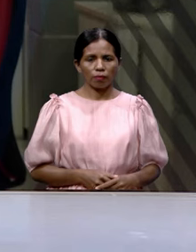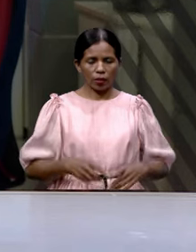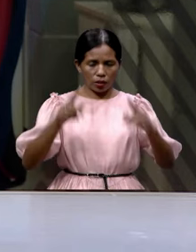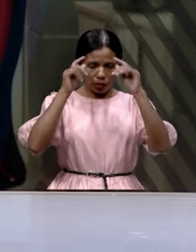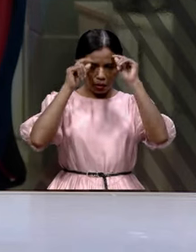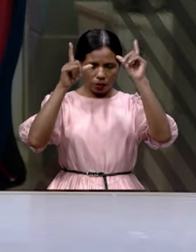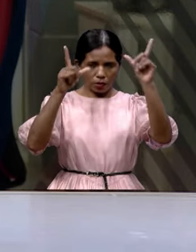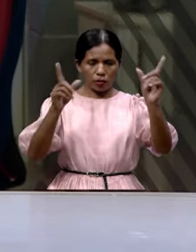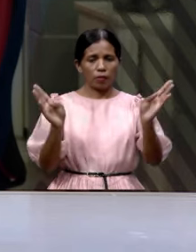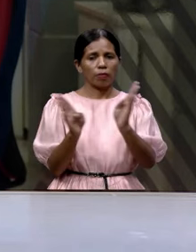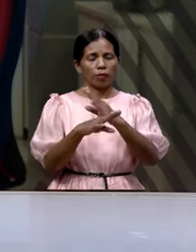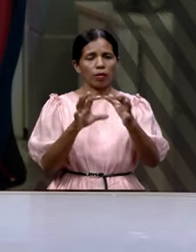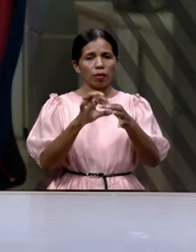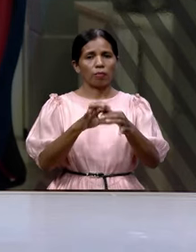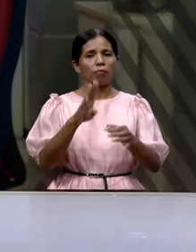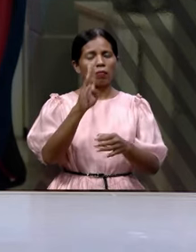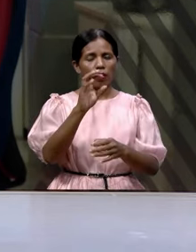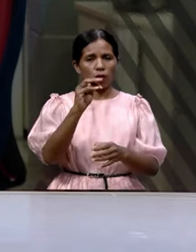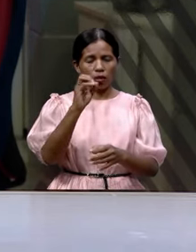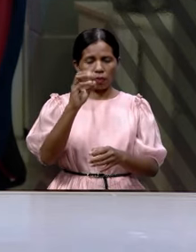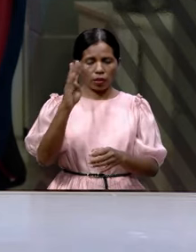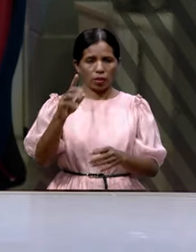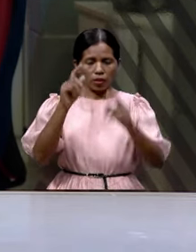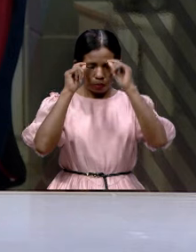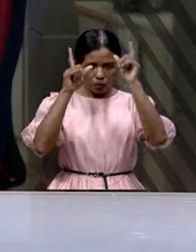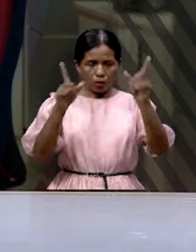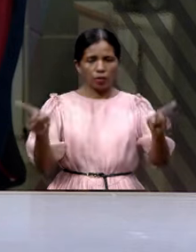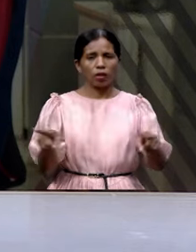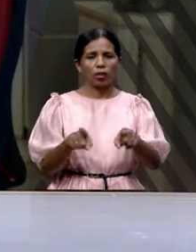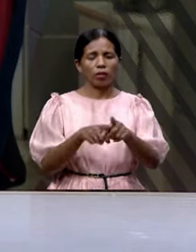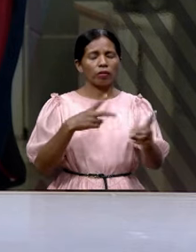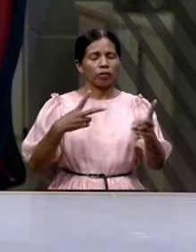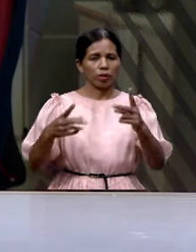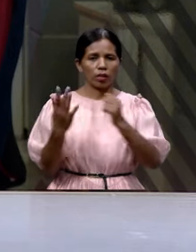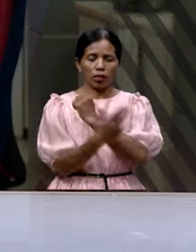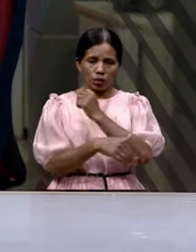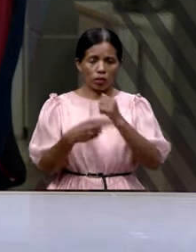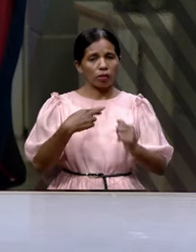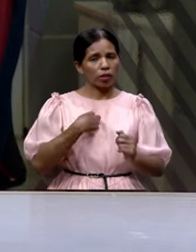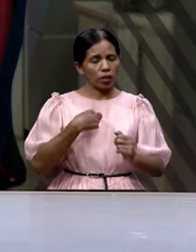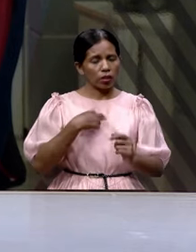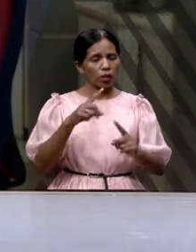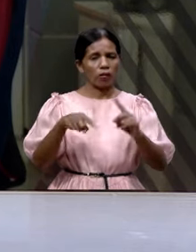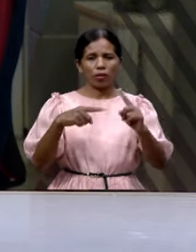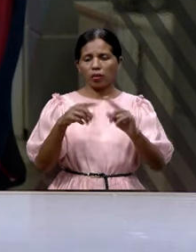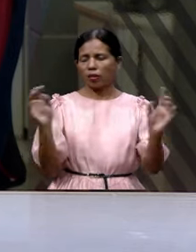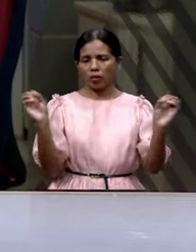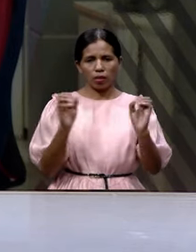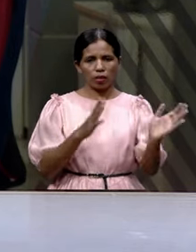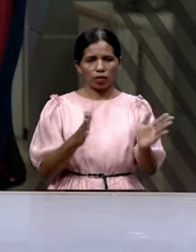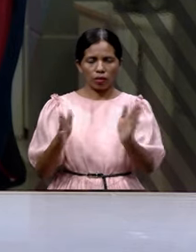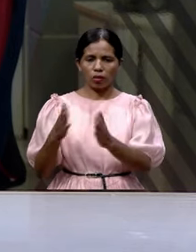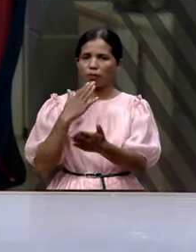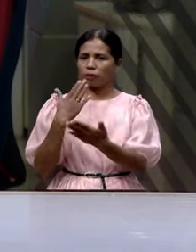Timor-Leste sai ona membro OMK, mai be Timor-Oang se sai bainaka ihan yarain rasik, bainhira la iha preparasaun diak.